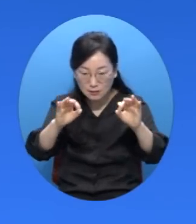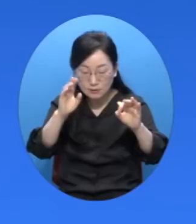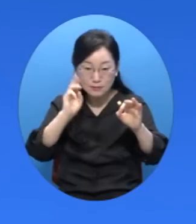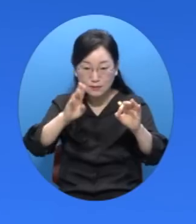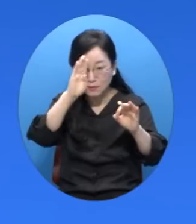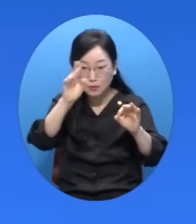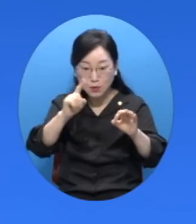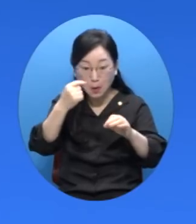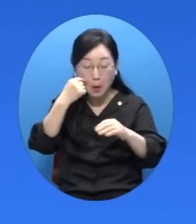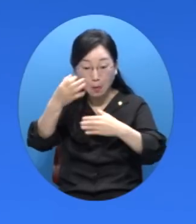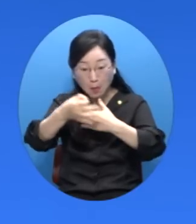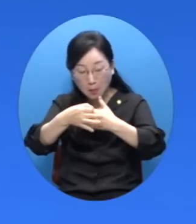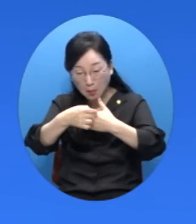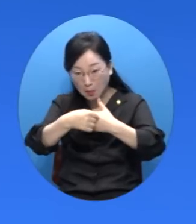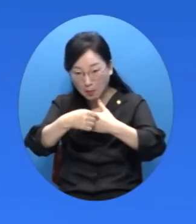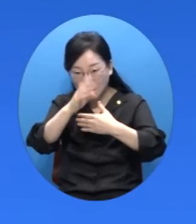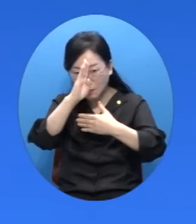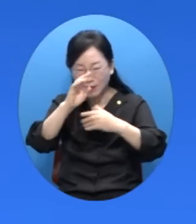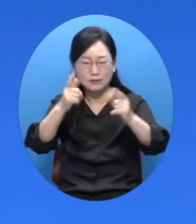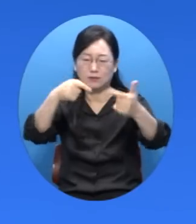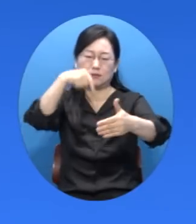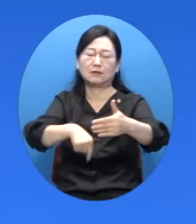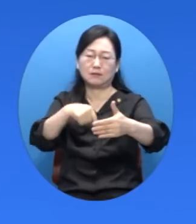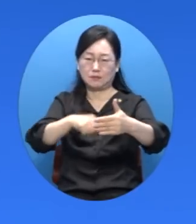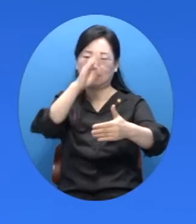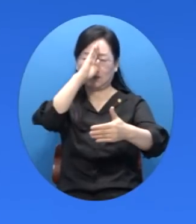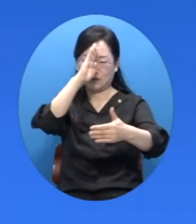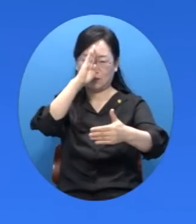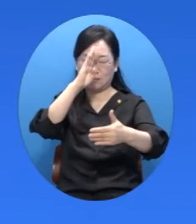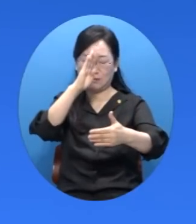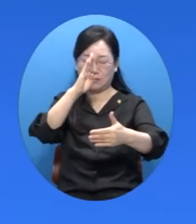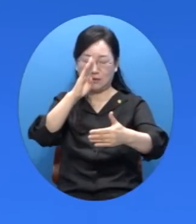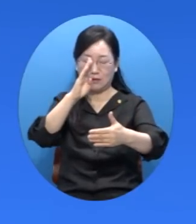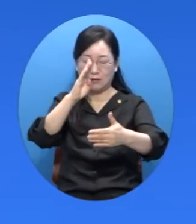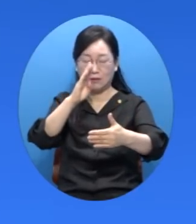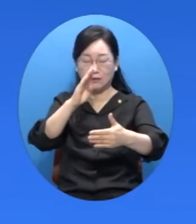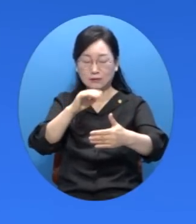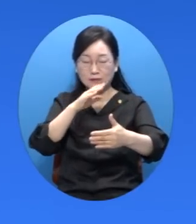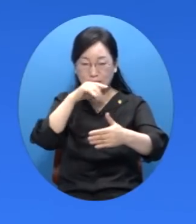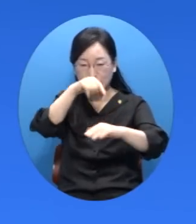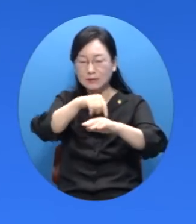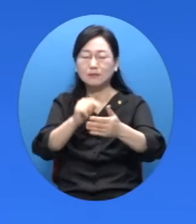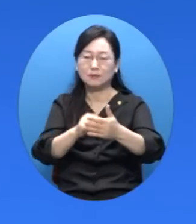육신의 병이 아니라 보이지 않는 마음의 병입니다. 이 마음의 병이 걸린 사람들이